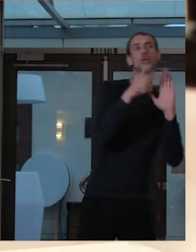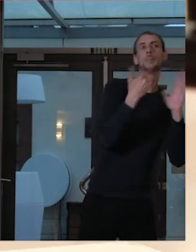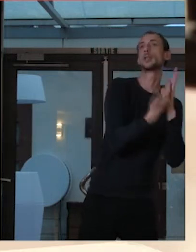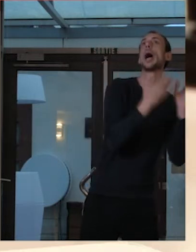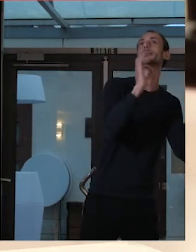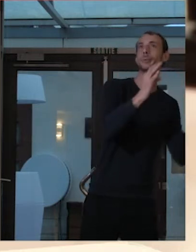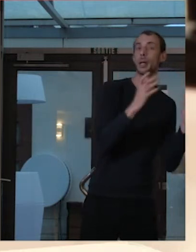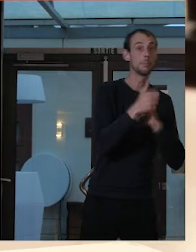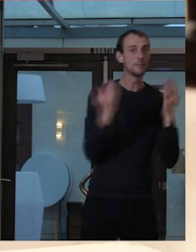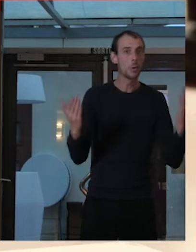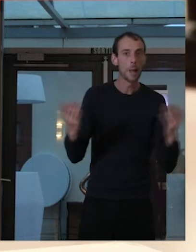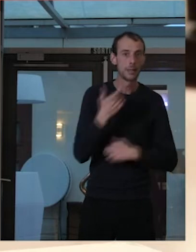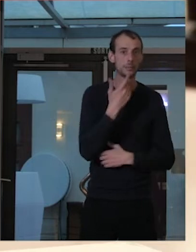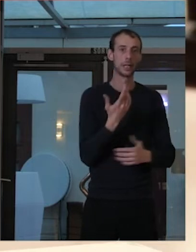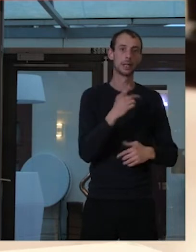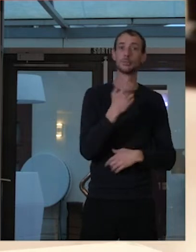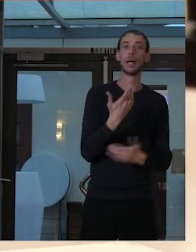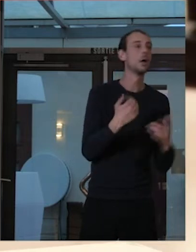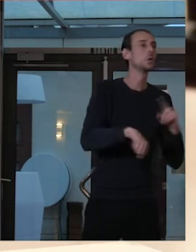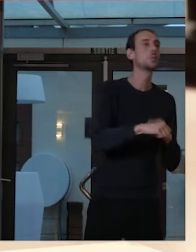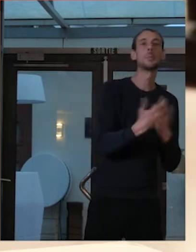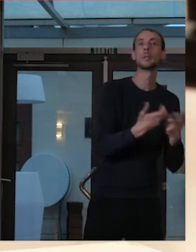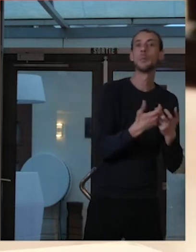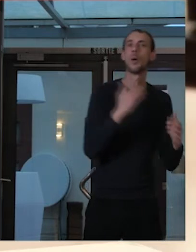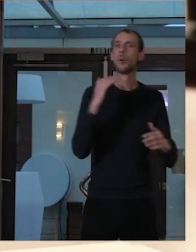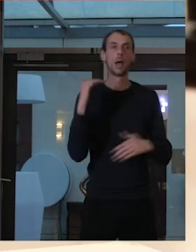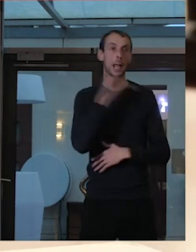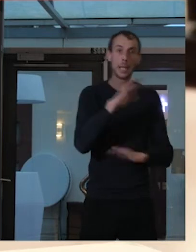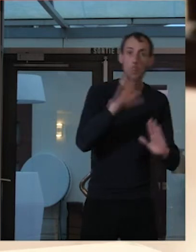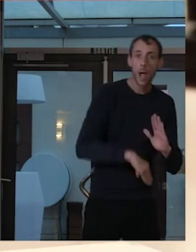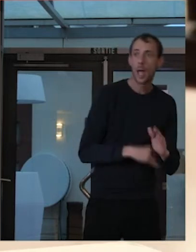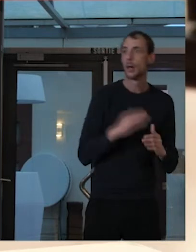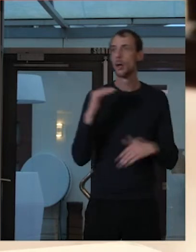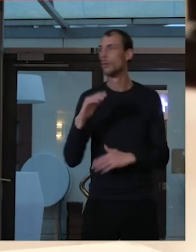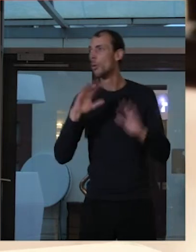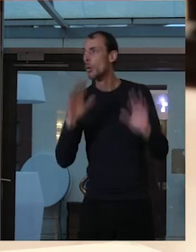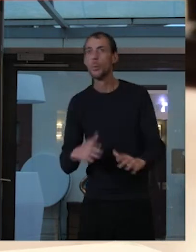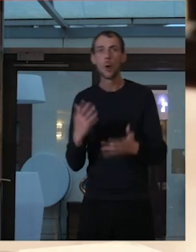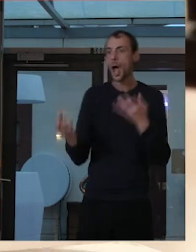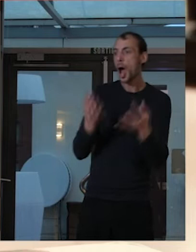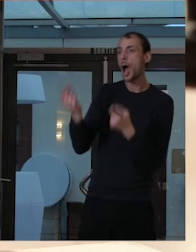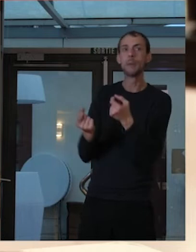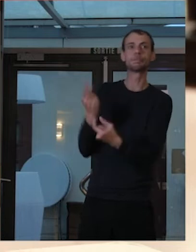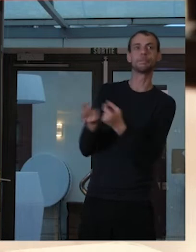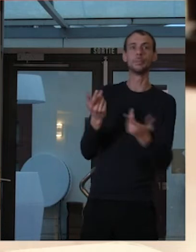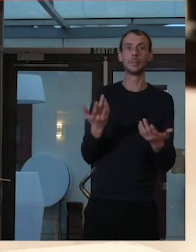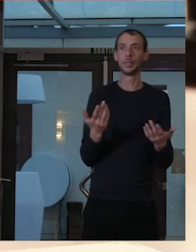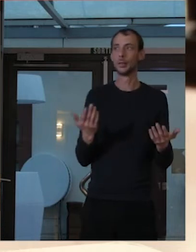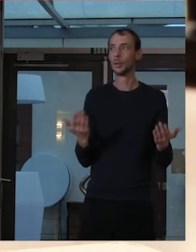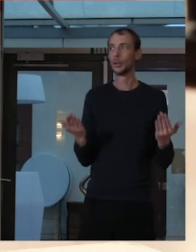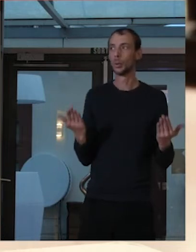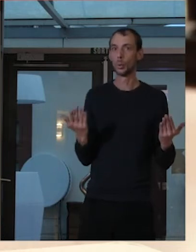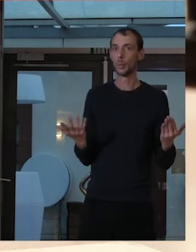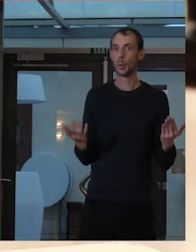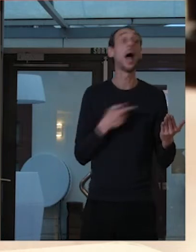c'est moins rapide, c'est moins spectaculaire, mais moins par rapport à quoi ? Ah, bah par rapport à la pratique